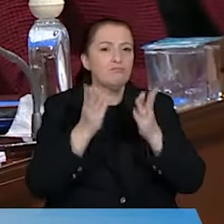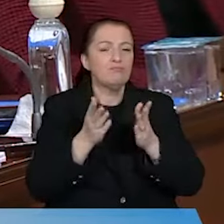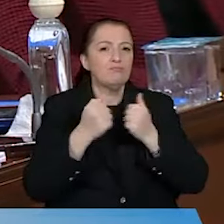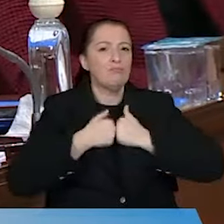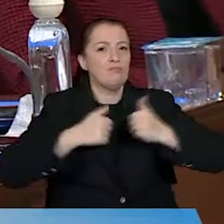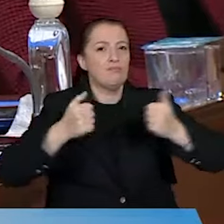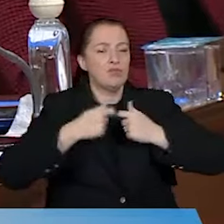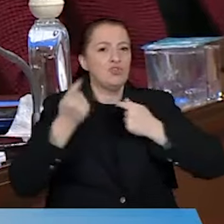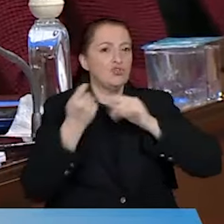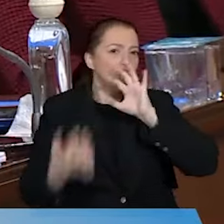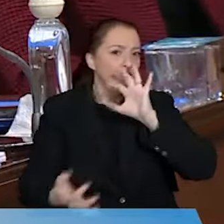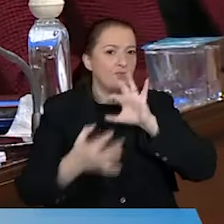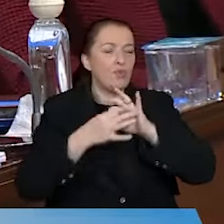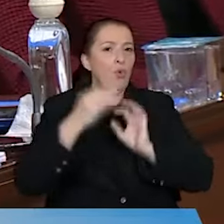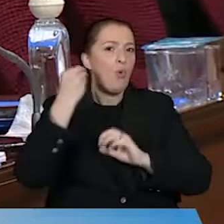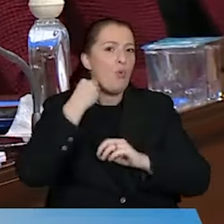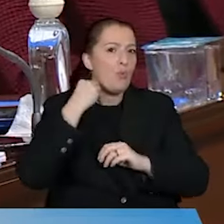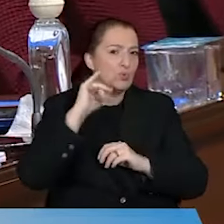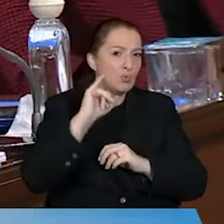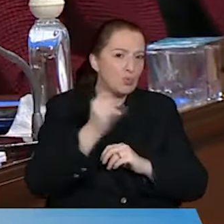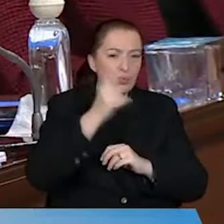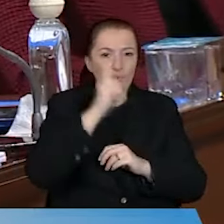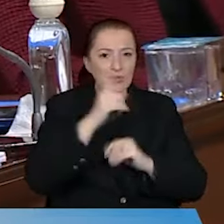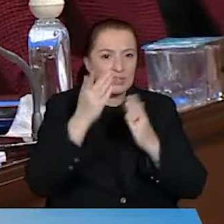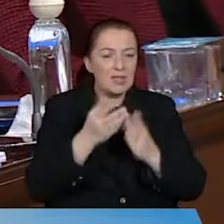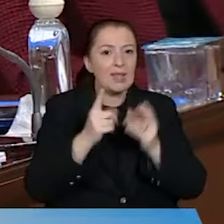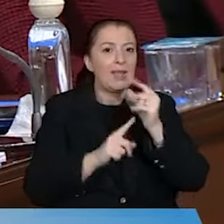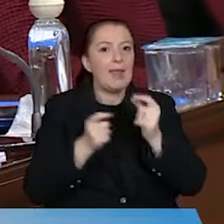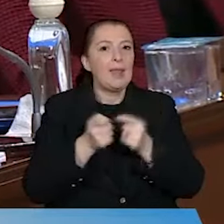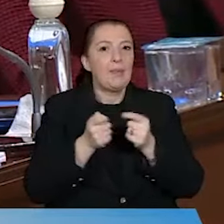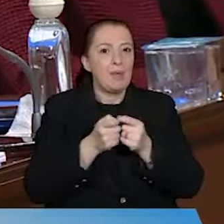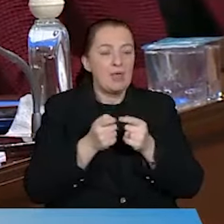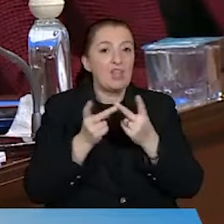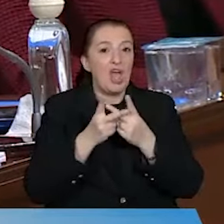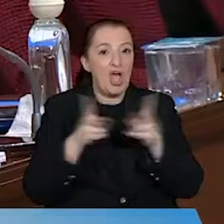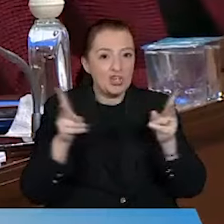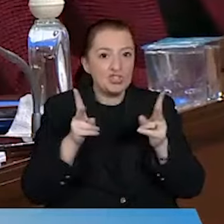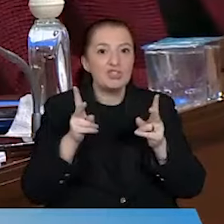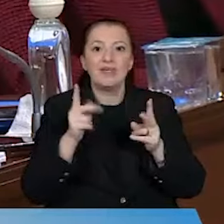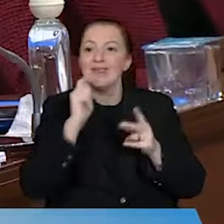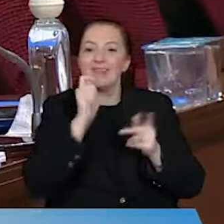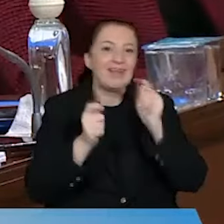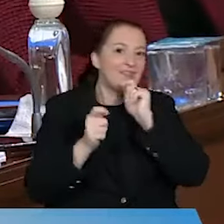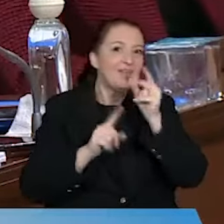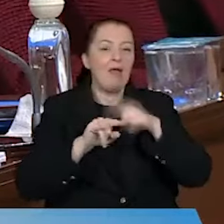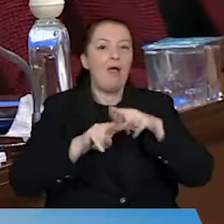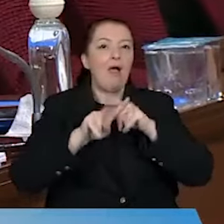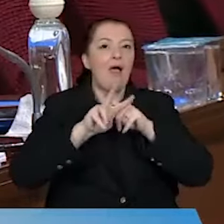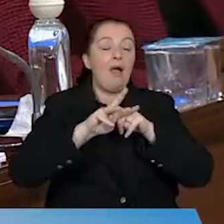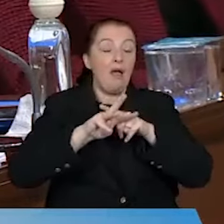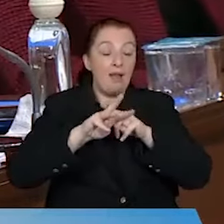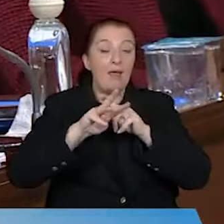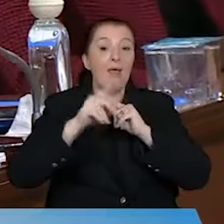Koskoca iştirakler borçlarından dolayı İBB'nin açtığı ihalelere giremiyor. İhale yasaklısı.